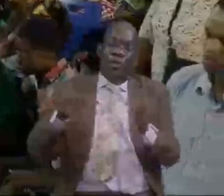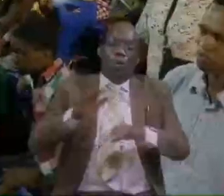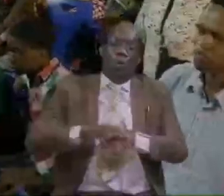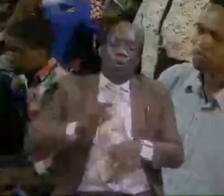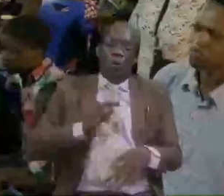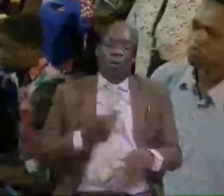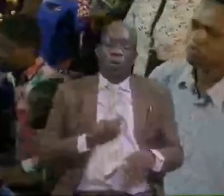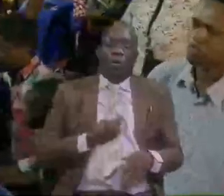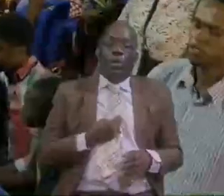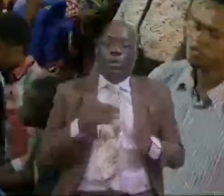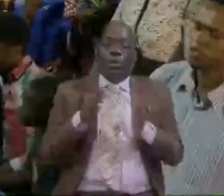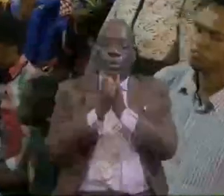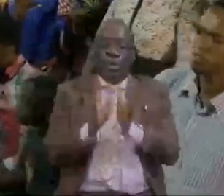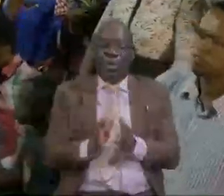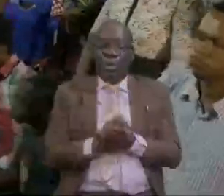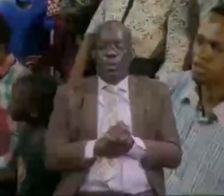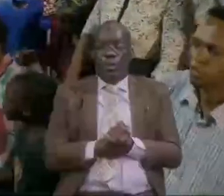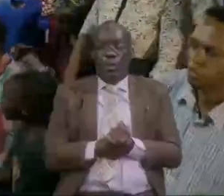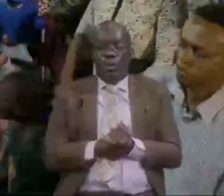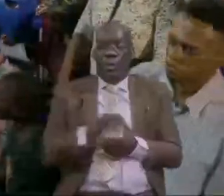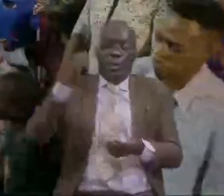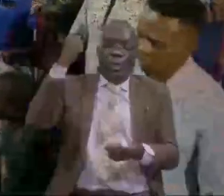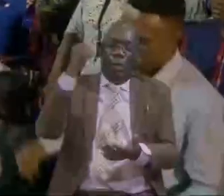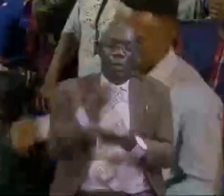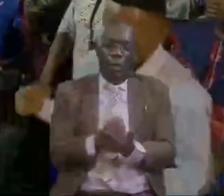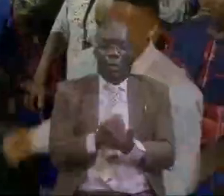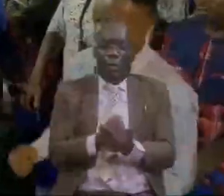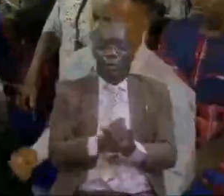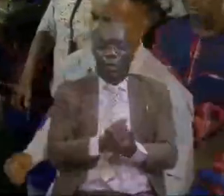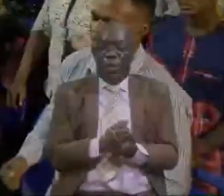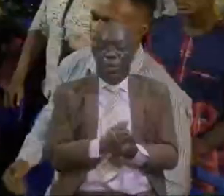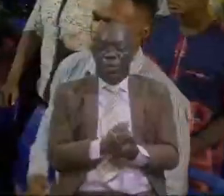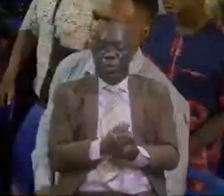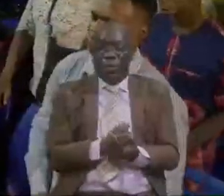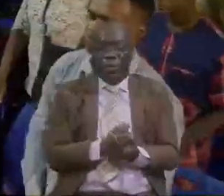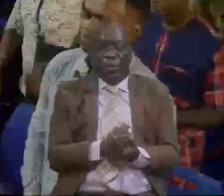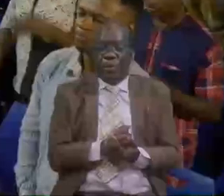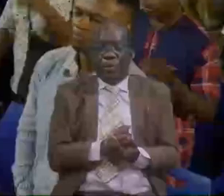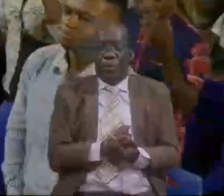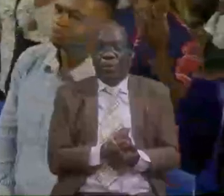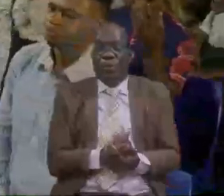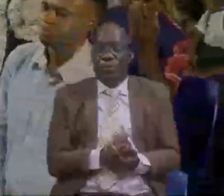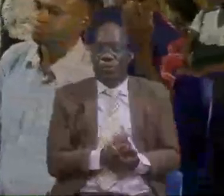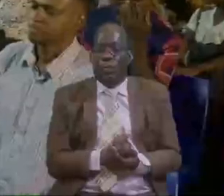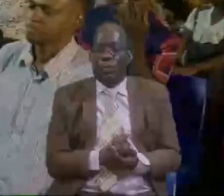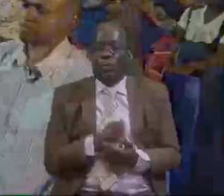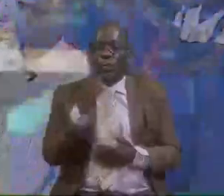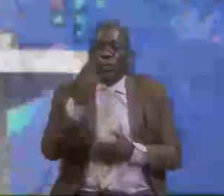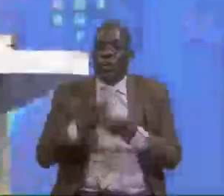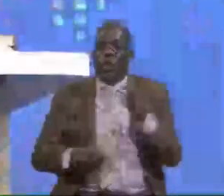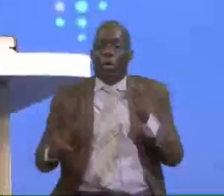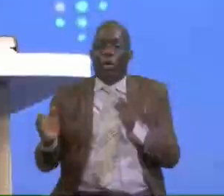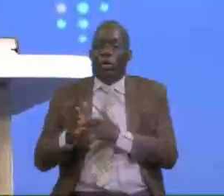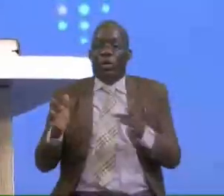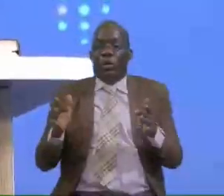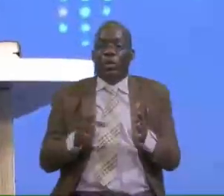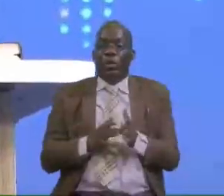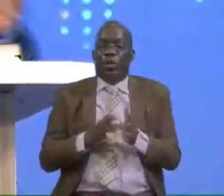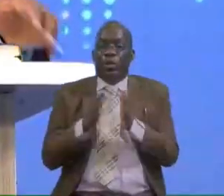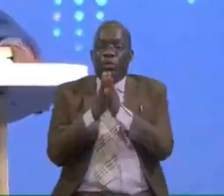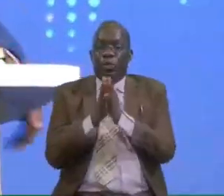prière. Amen. C'est